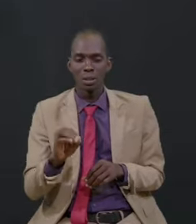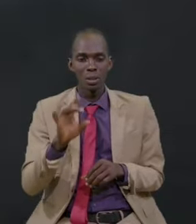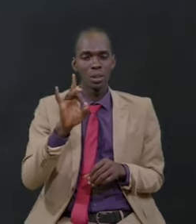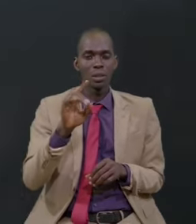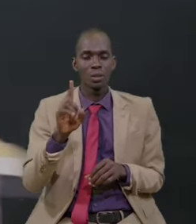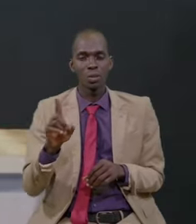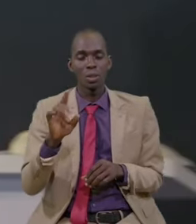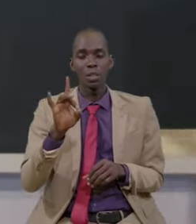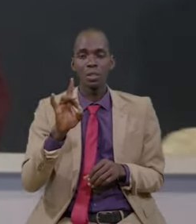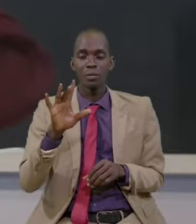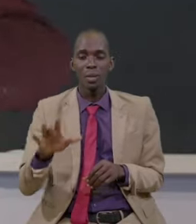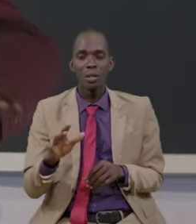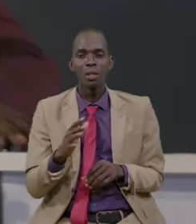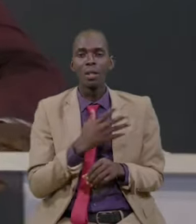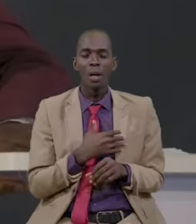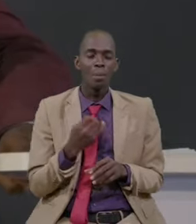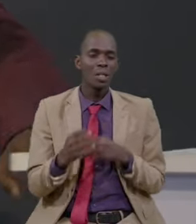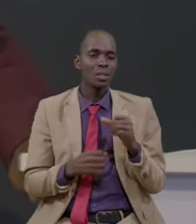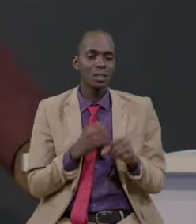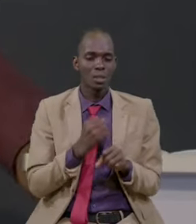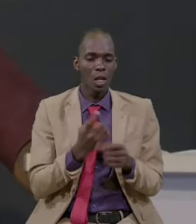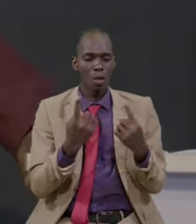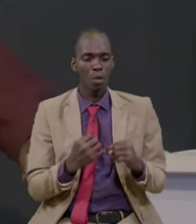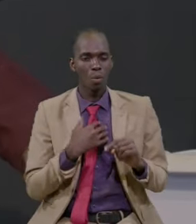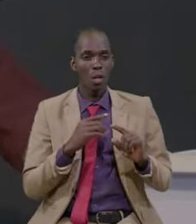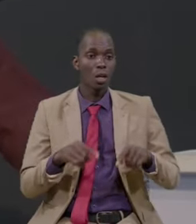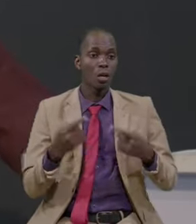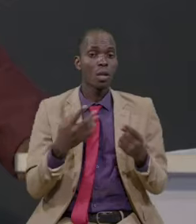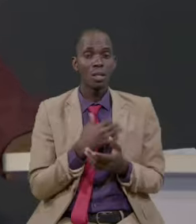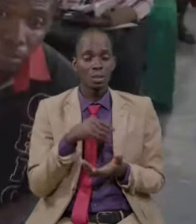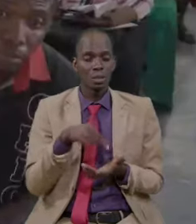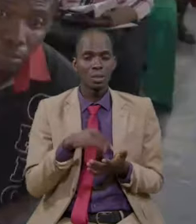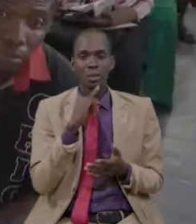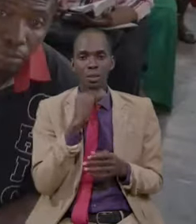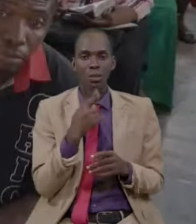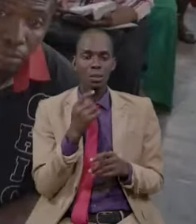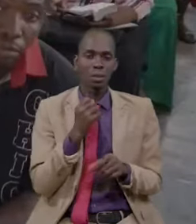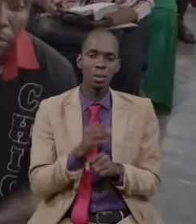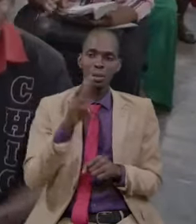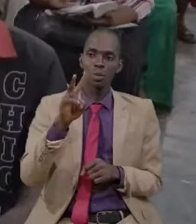82. Ces années sont venues passer. Maintenant, nous sommes en 2024.